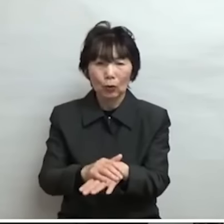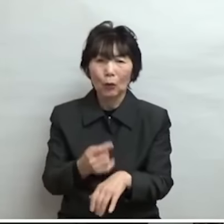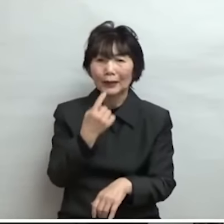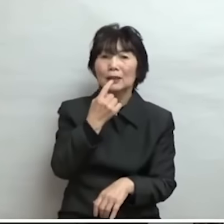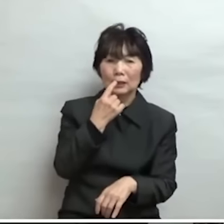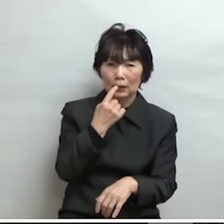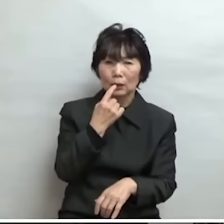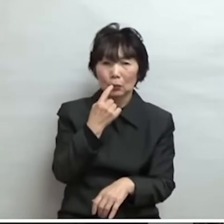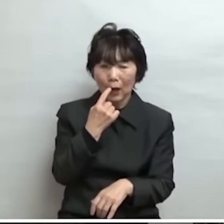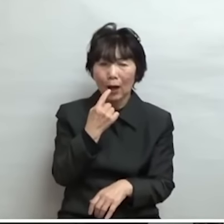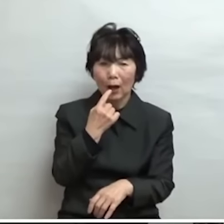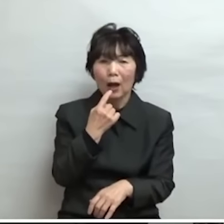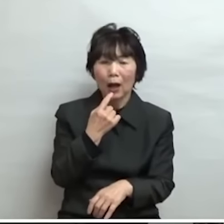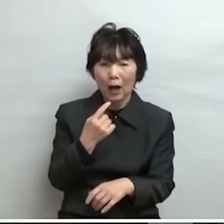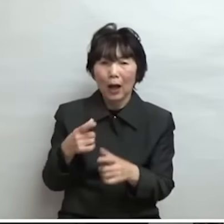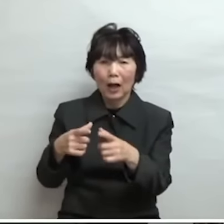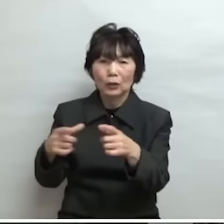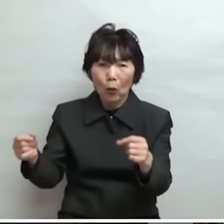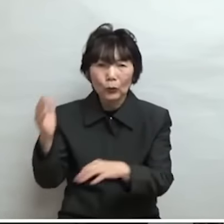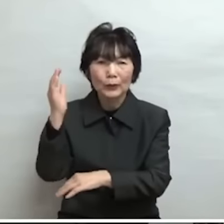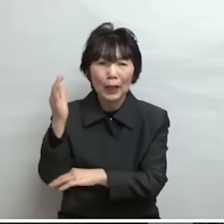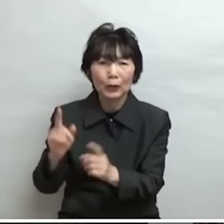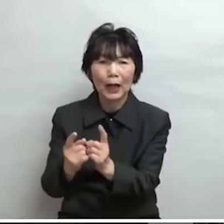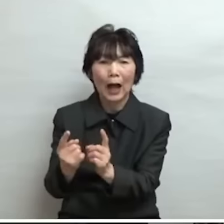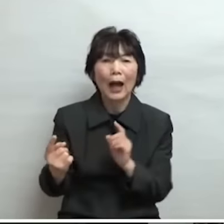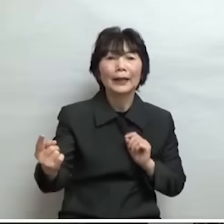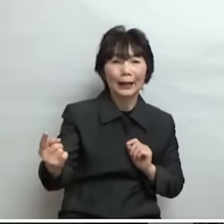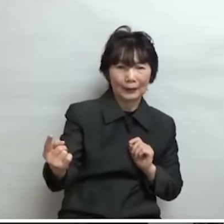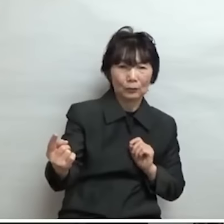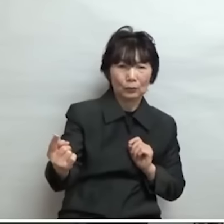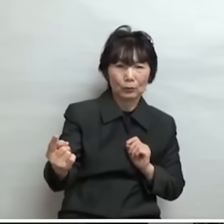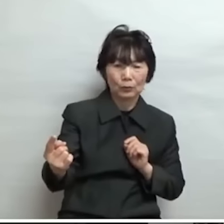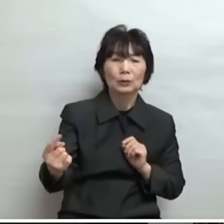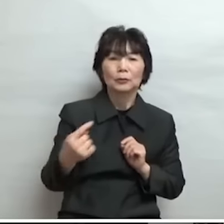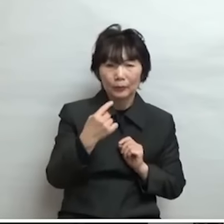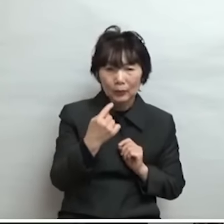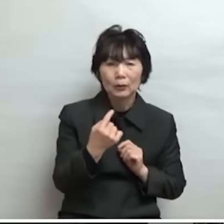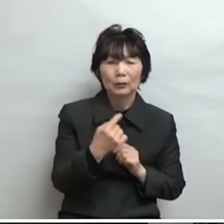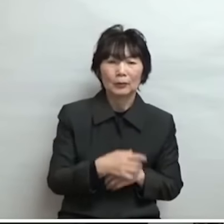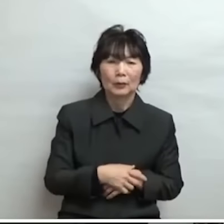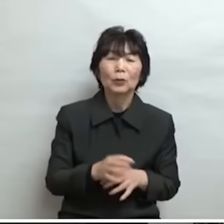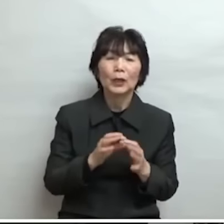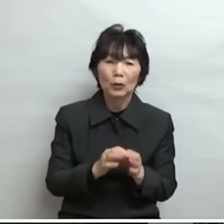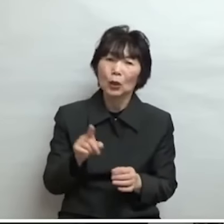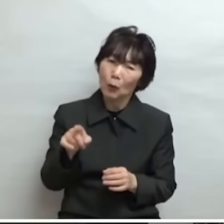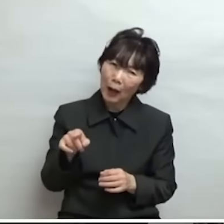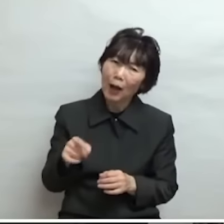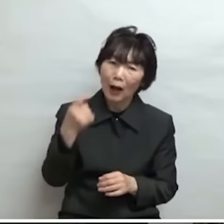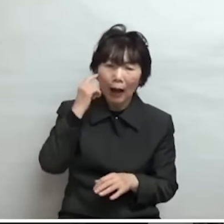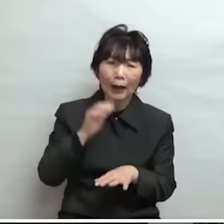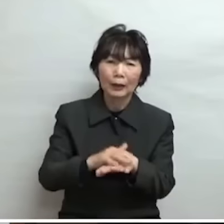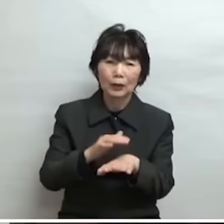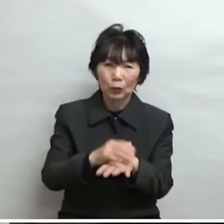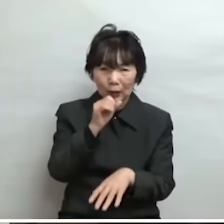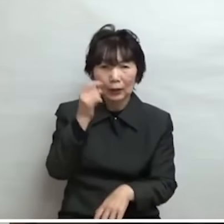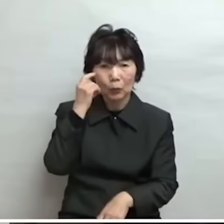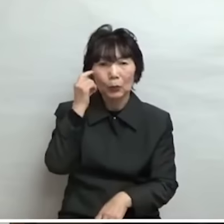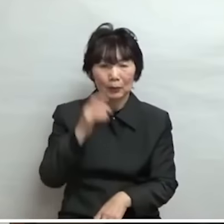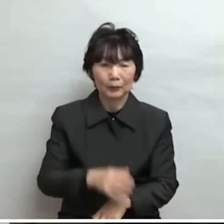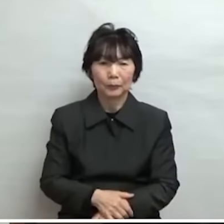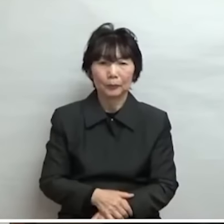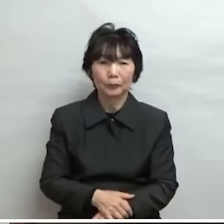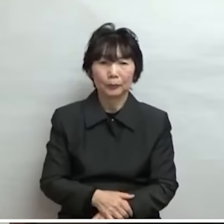ちょっと離れたところから見てると、これはこれで一つの考え方かなというふうに感じています。 わかりました、ありがとうござい